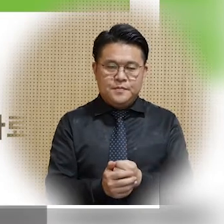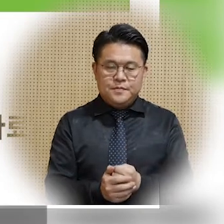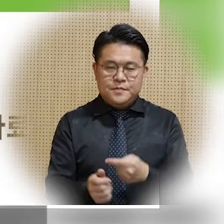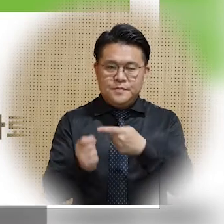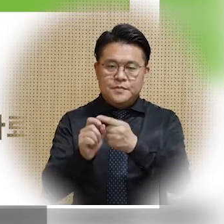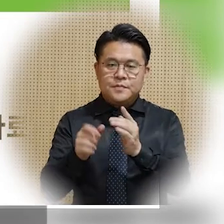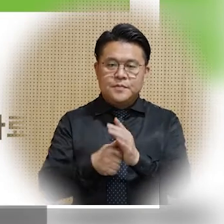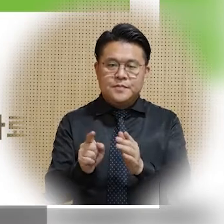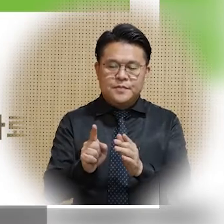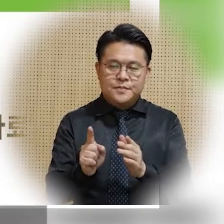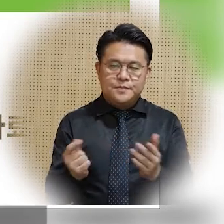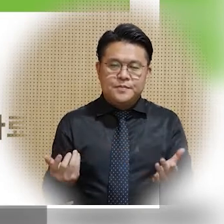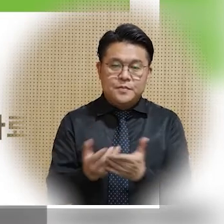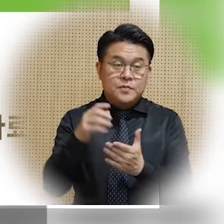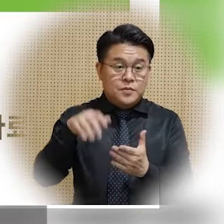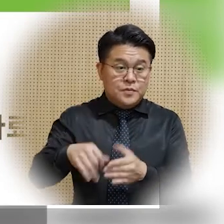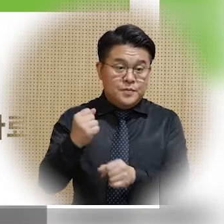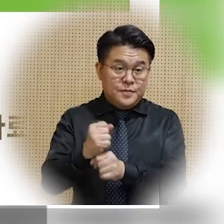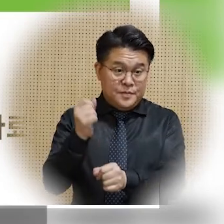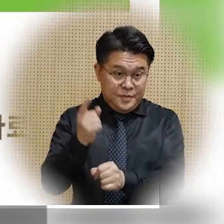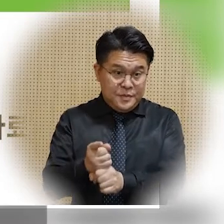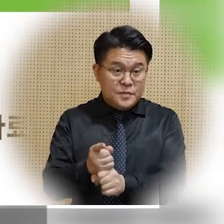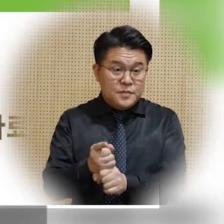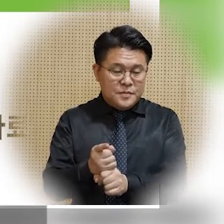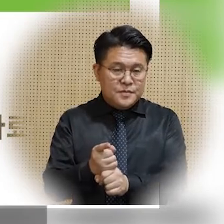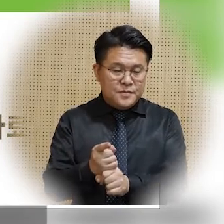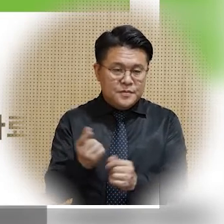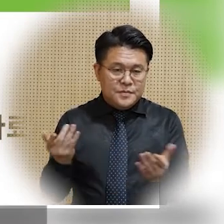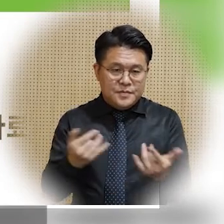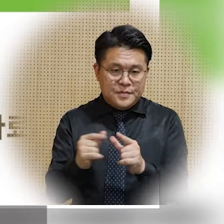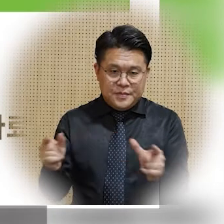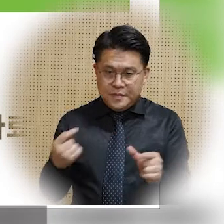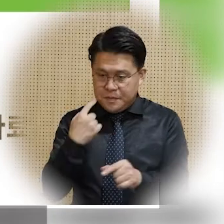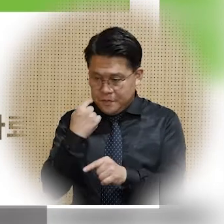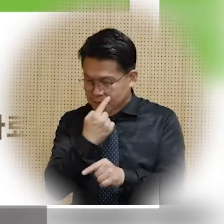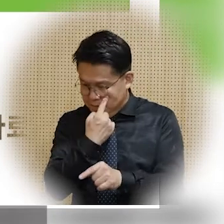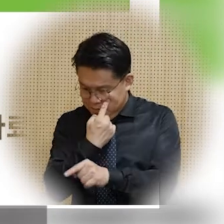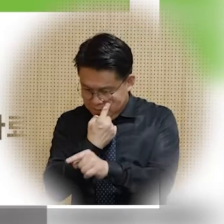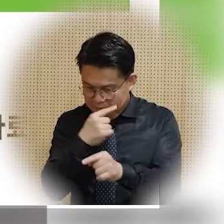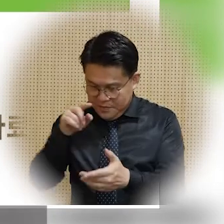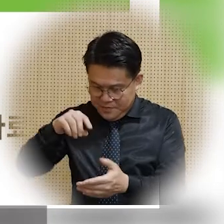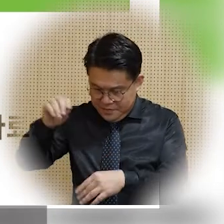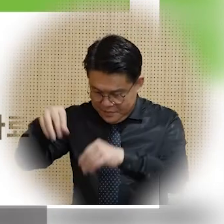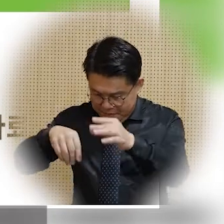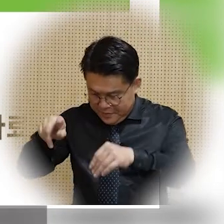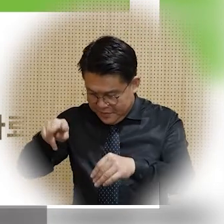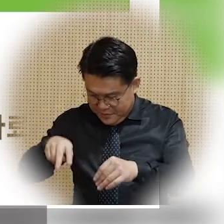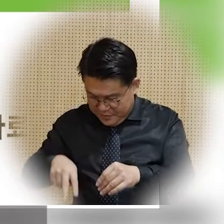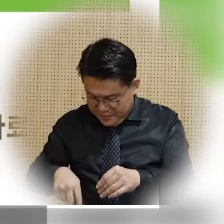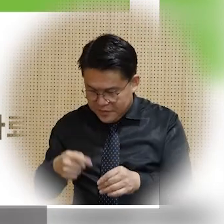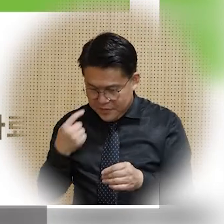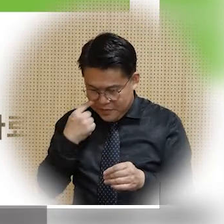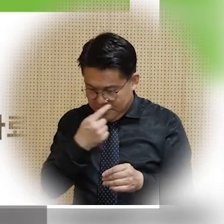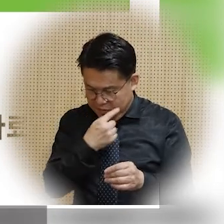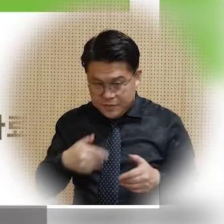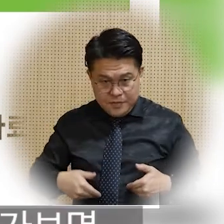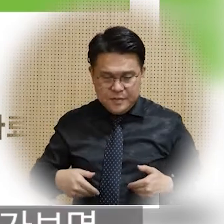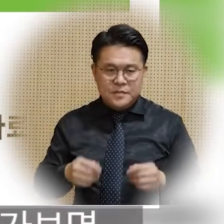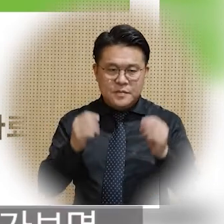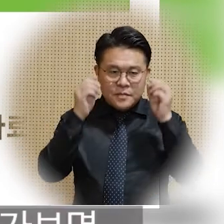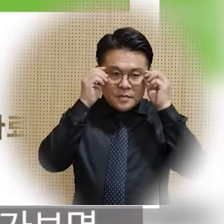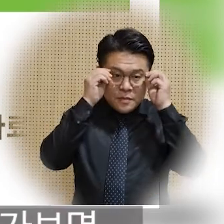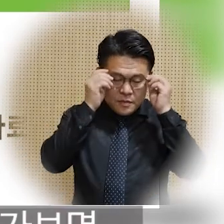일단 1단계에서는 이미 그 개발원에서 개발해 놓은 다양한 직무들을 먼저 검토를 해주시는 게 좀